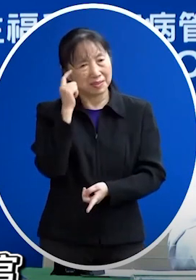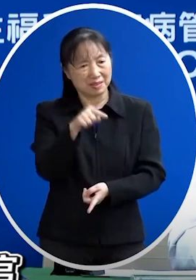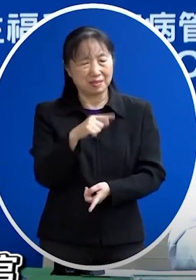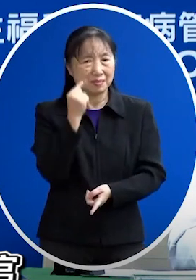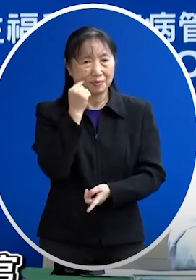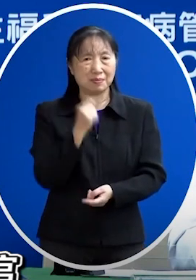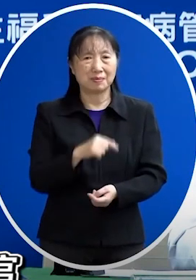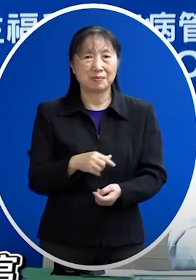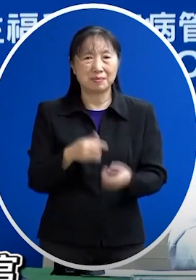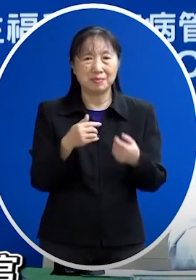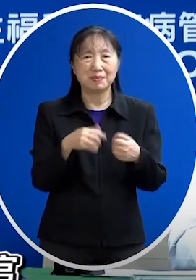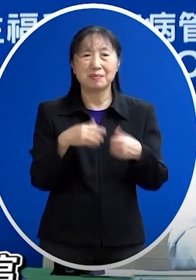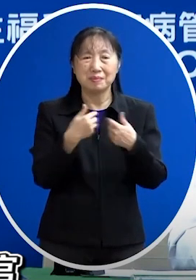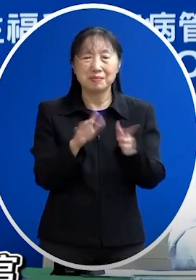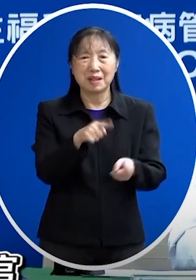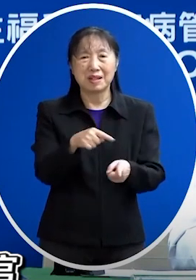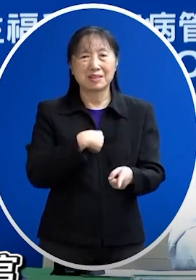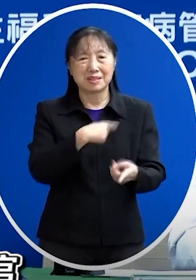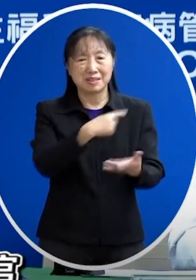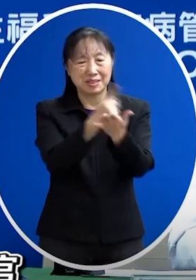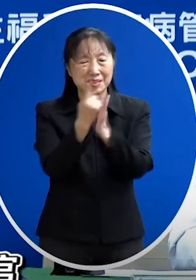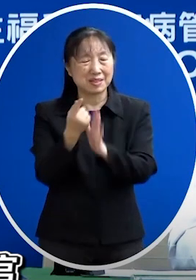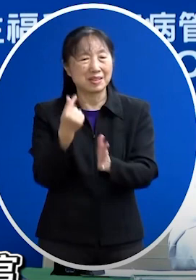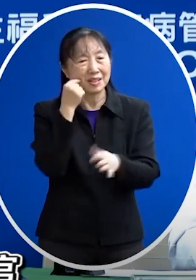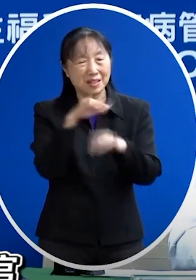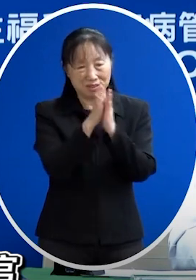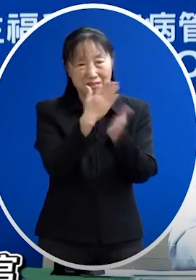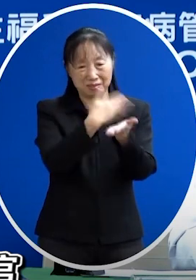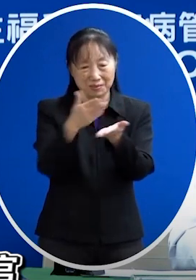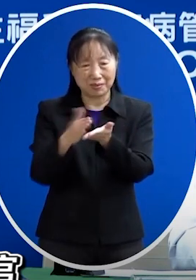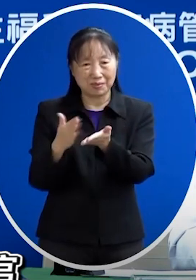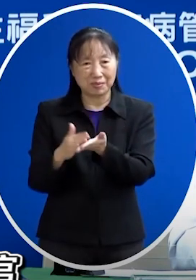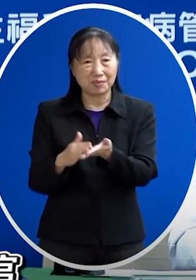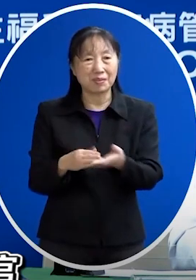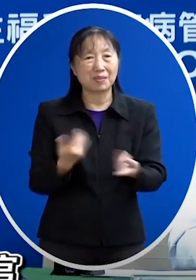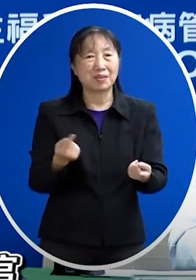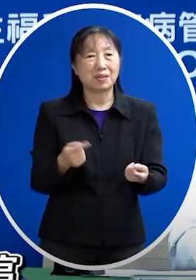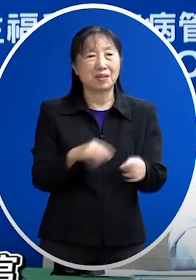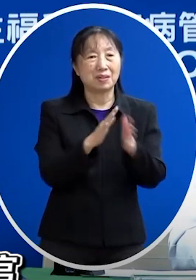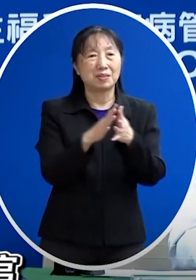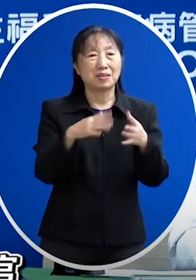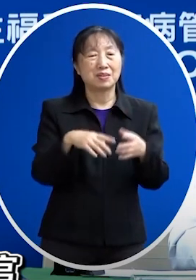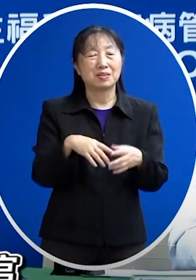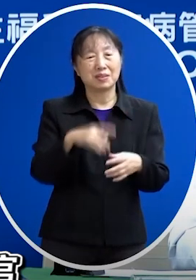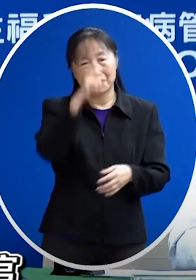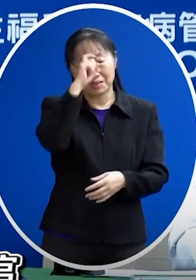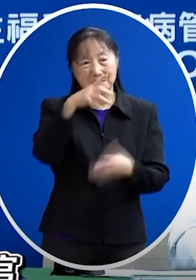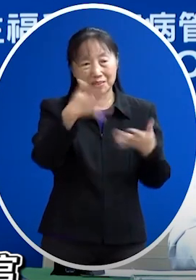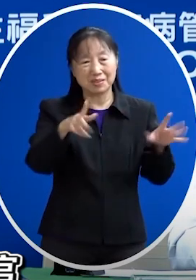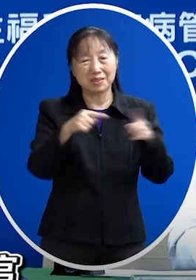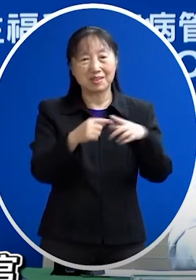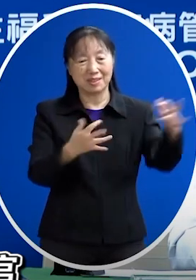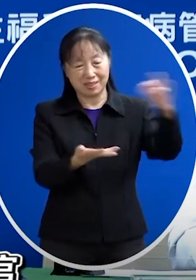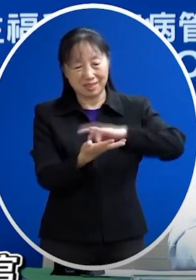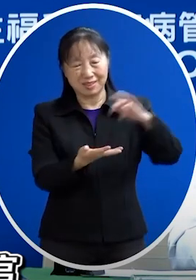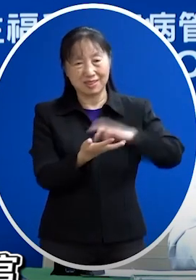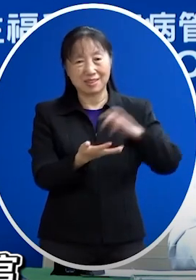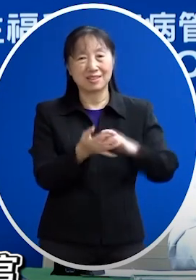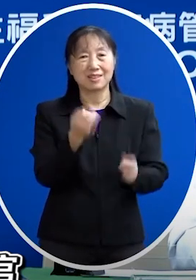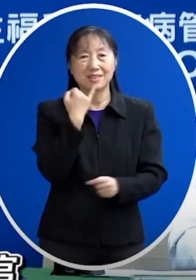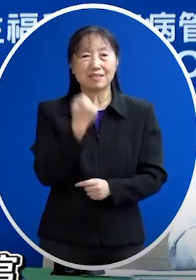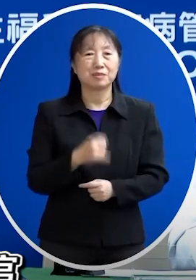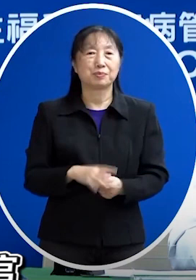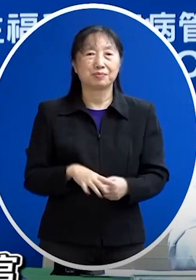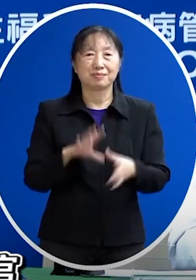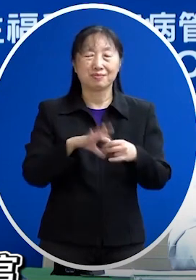们要把这各种困难都要把它克服，才有办法达成大家多一点人进来的一个心愿。哇，另外我今天早上也